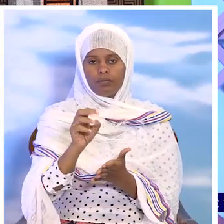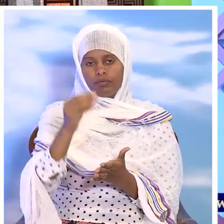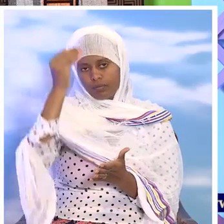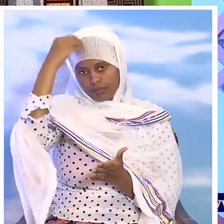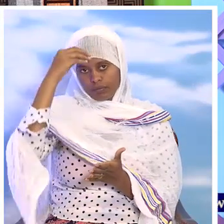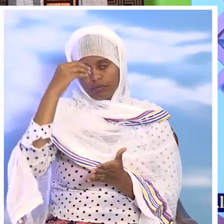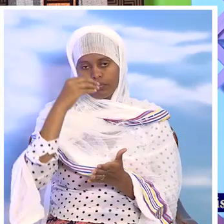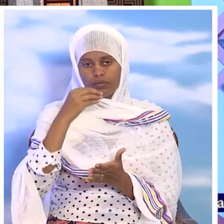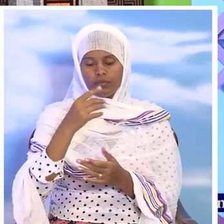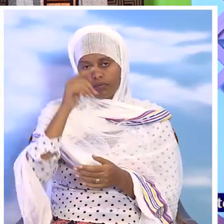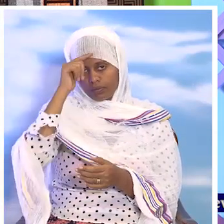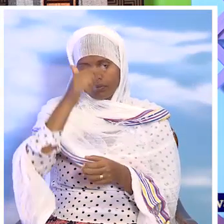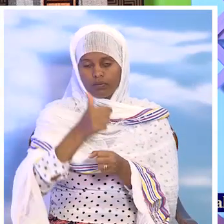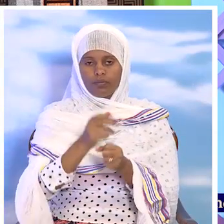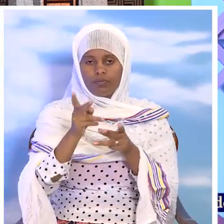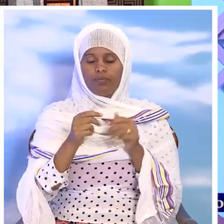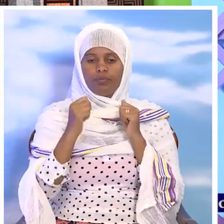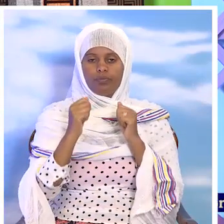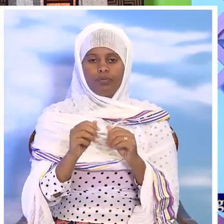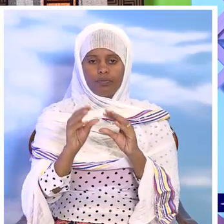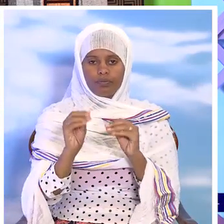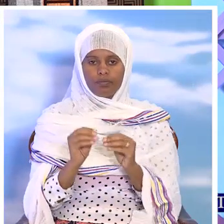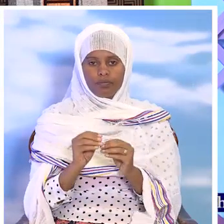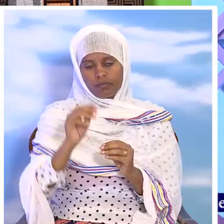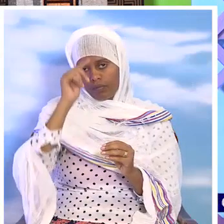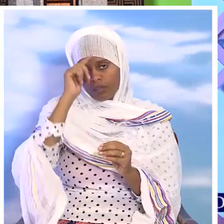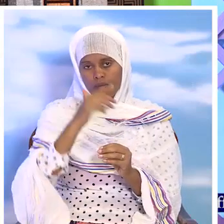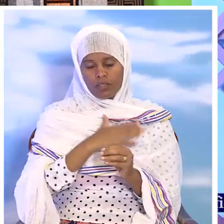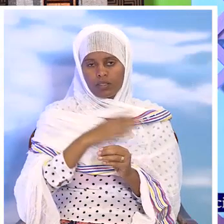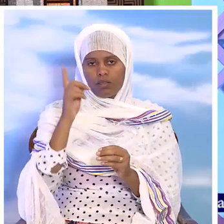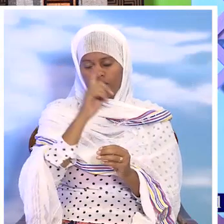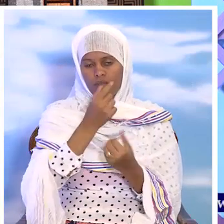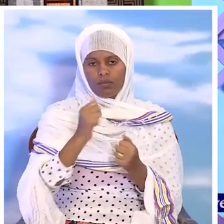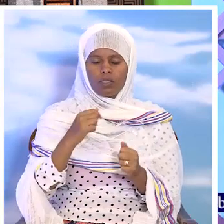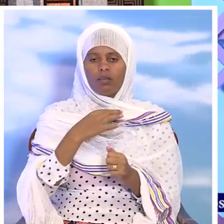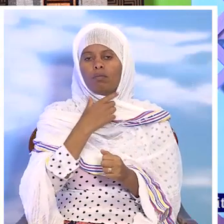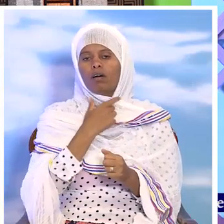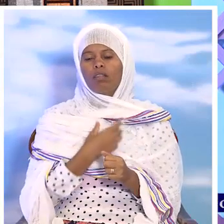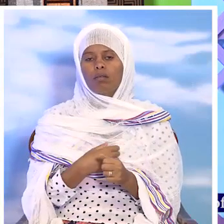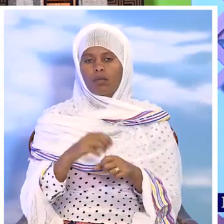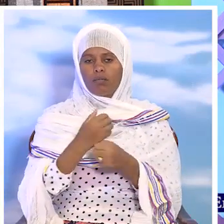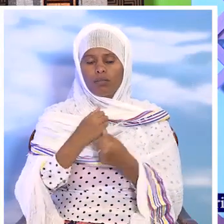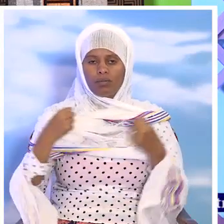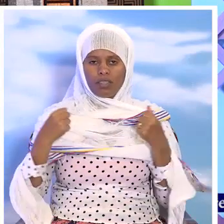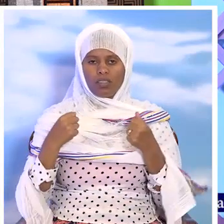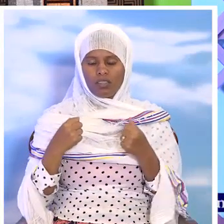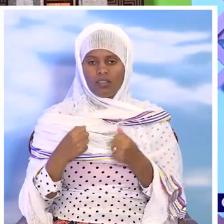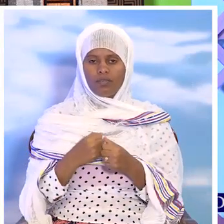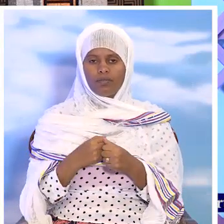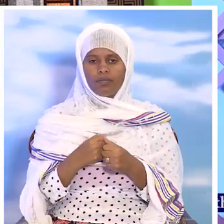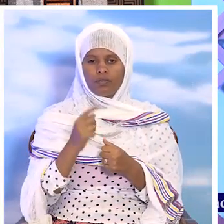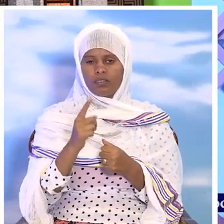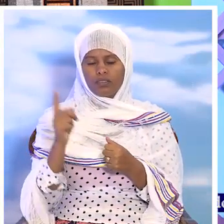እምነትና ክንፀንዕ ከም ዝግበአና እምነትካ ምክሓድ ማዕተብካ ምብታኸውን እቲ